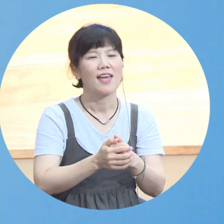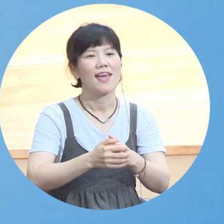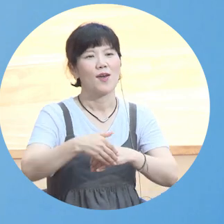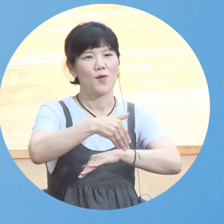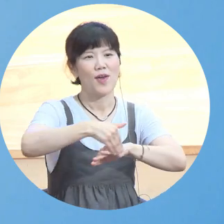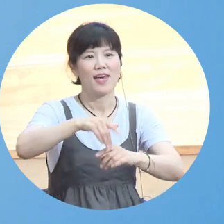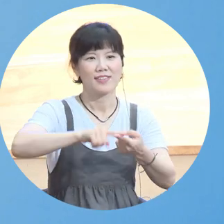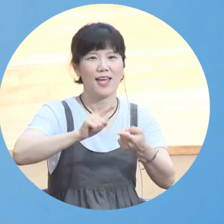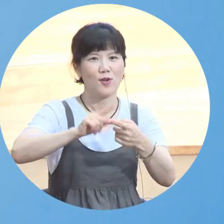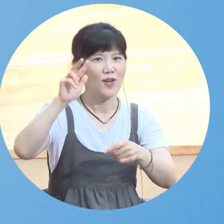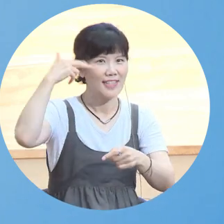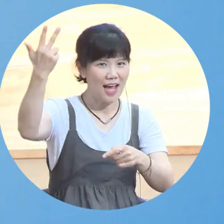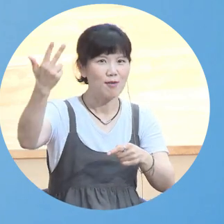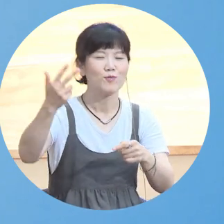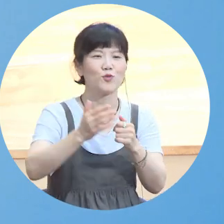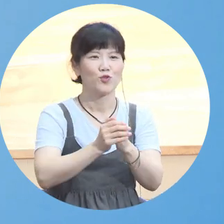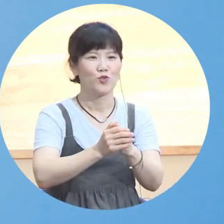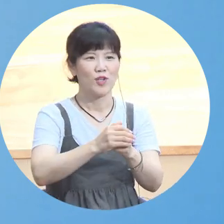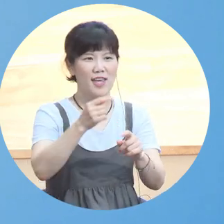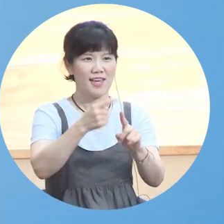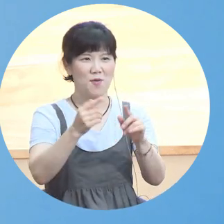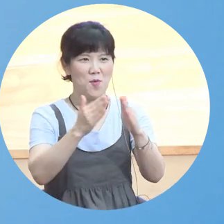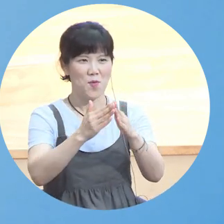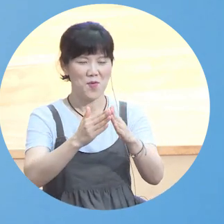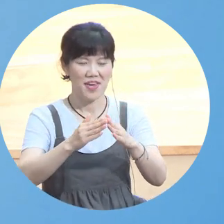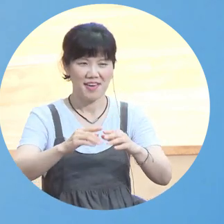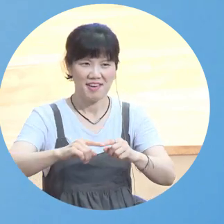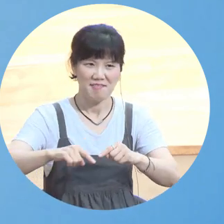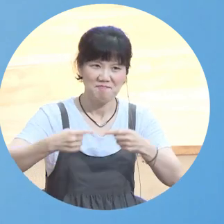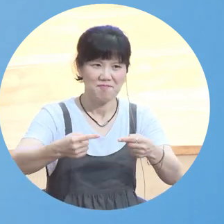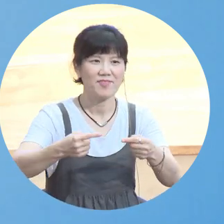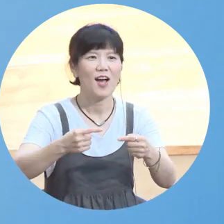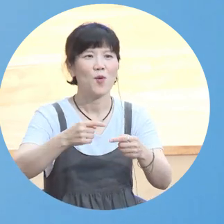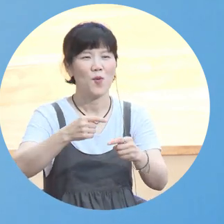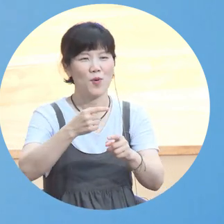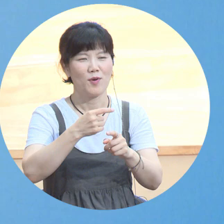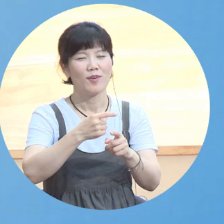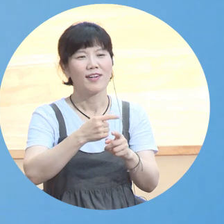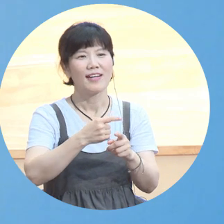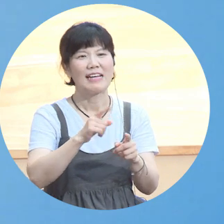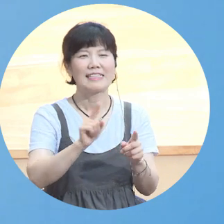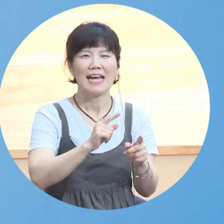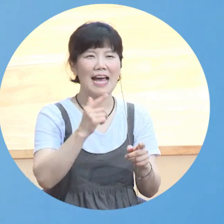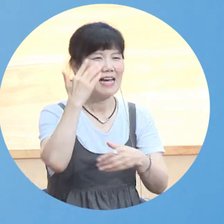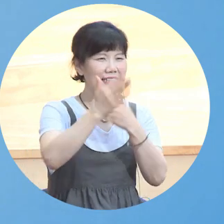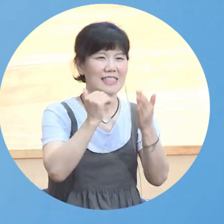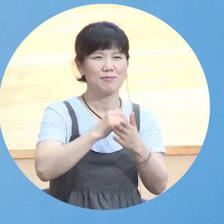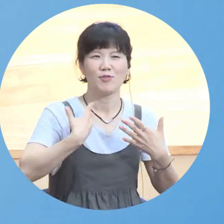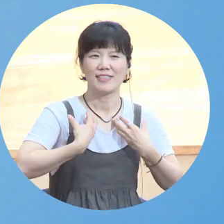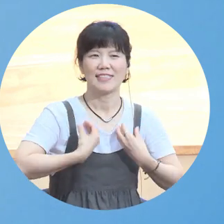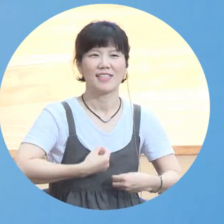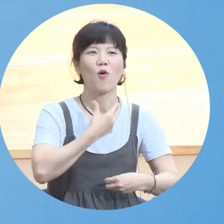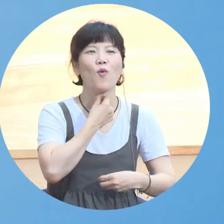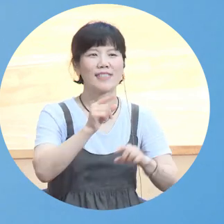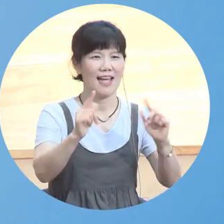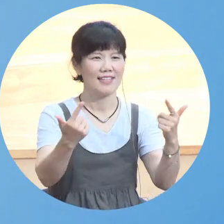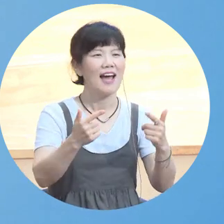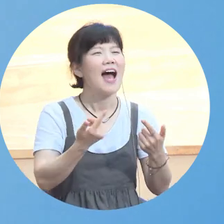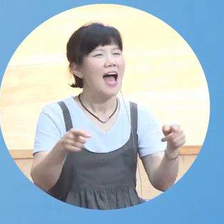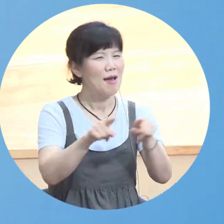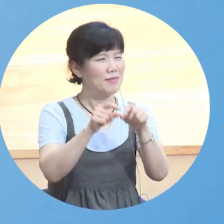것입니다 하나님께서는 결코 우리가 낙담하는 것을 원치 않으시며 이번에도 우리와 함께 하실 것을 굳게 믿습니다